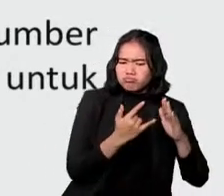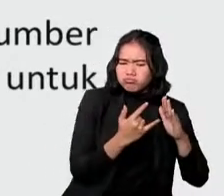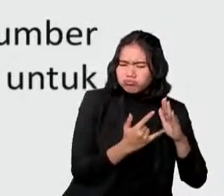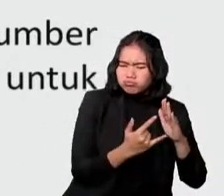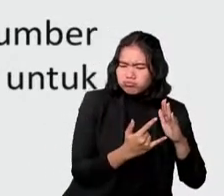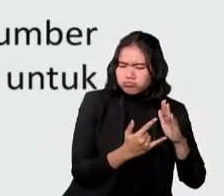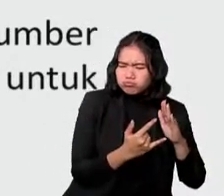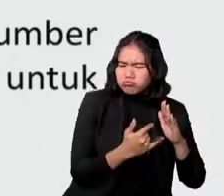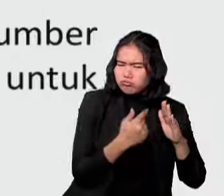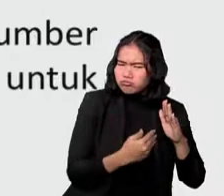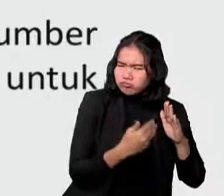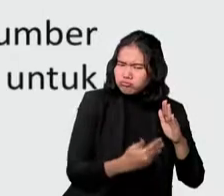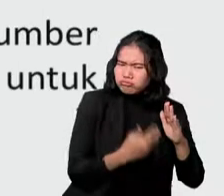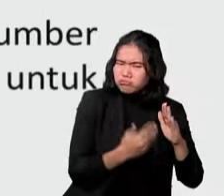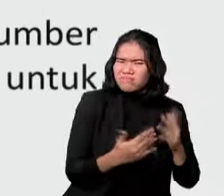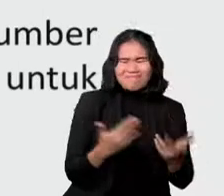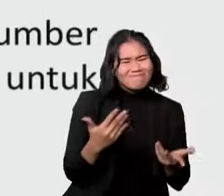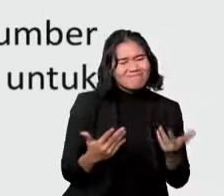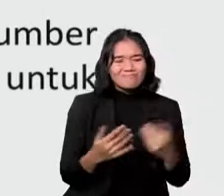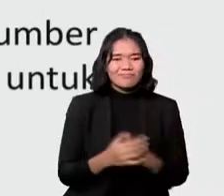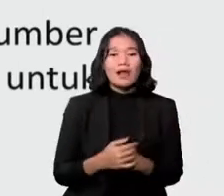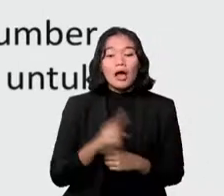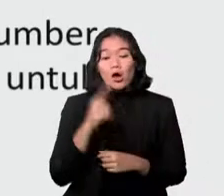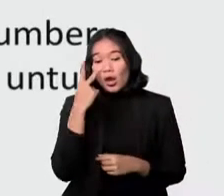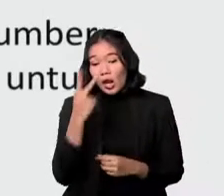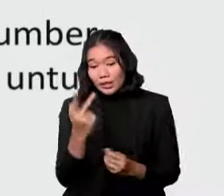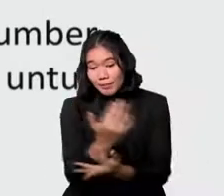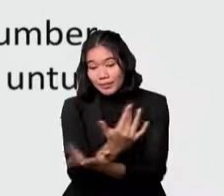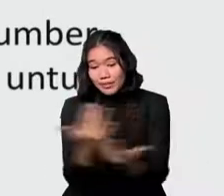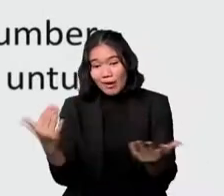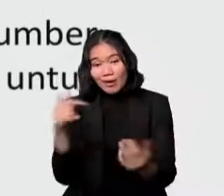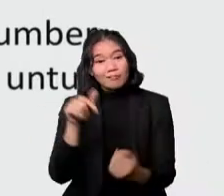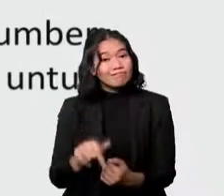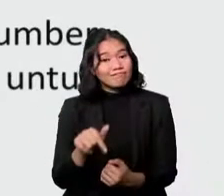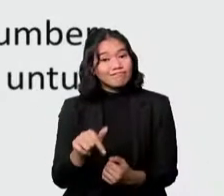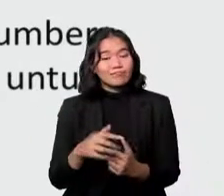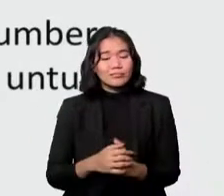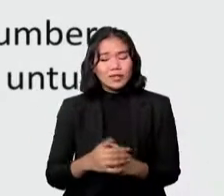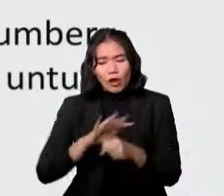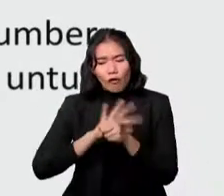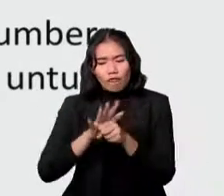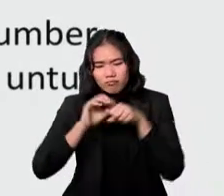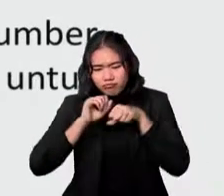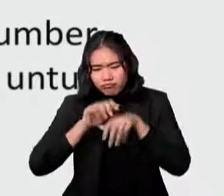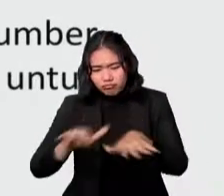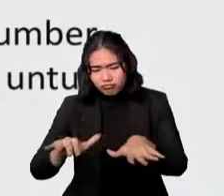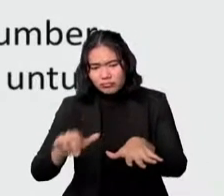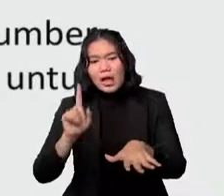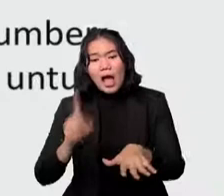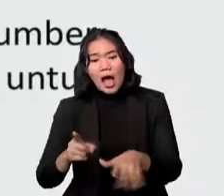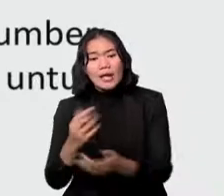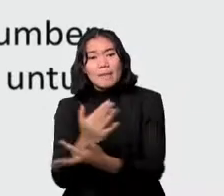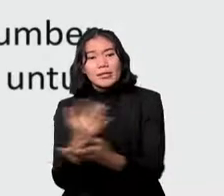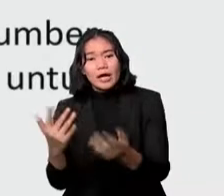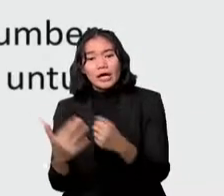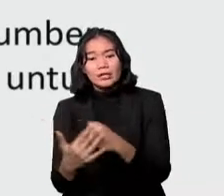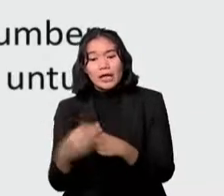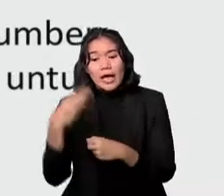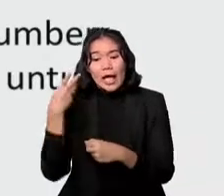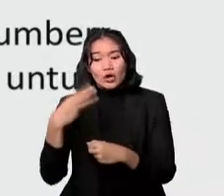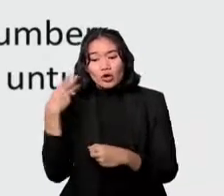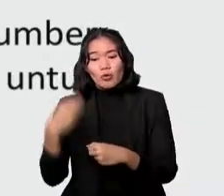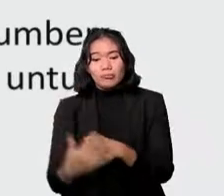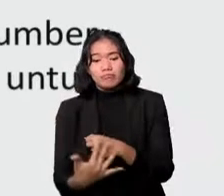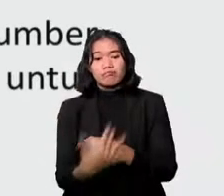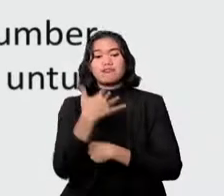saya lihat ya kondisi masyarakat sekarang ini di tengah pandemi ini, ada masyarakat yang tidak terpengaruh secara ekonomi